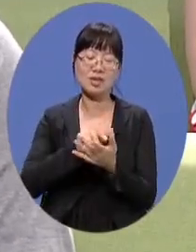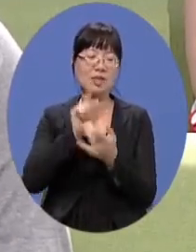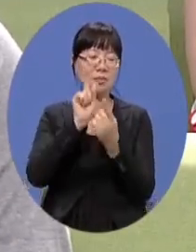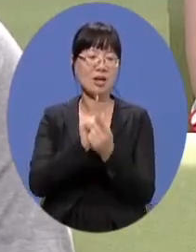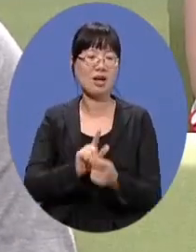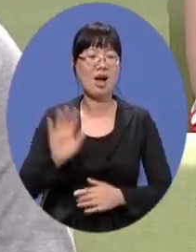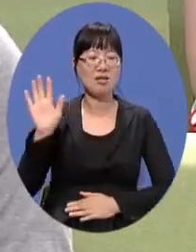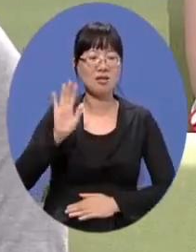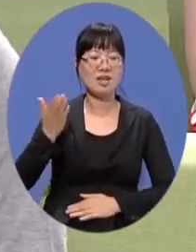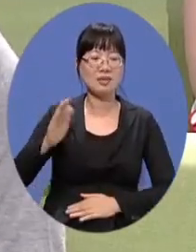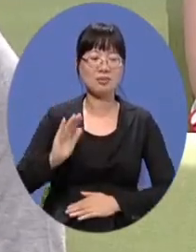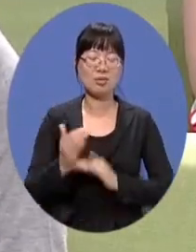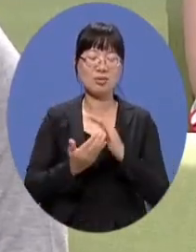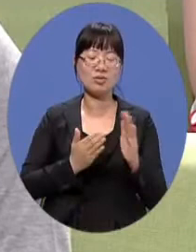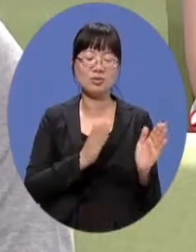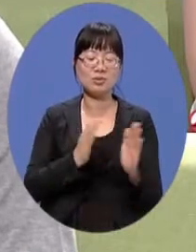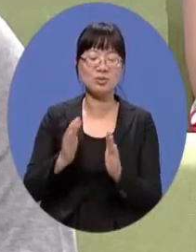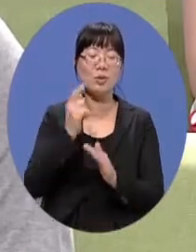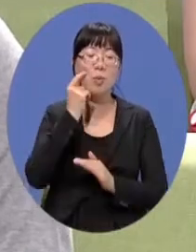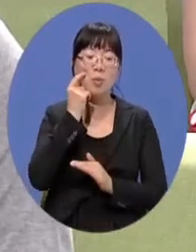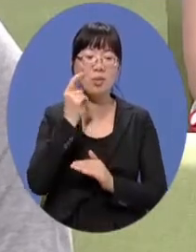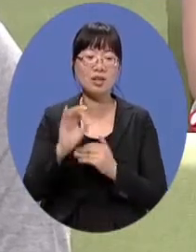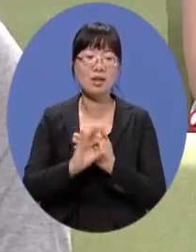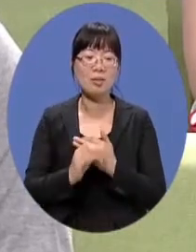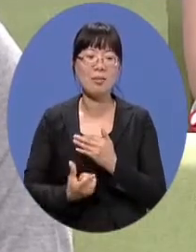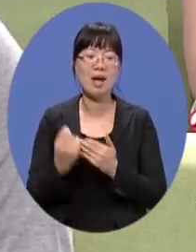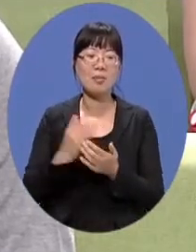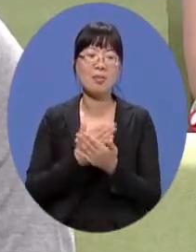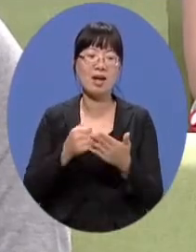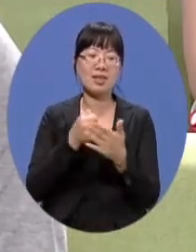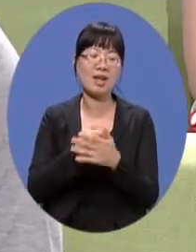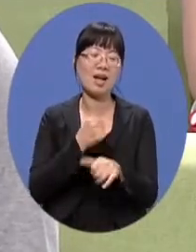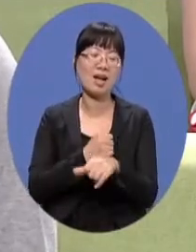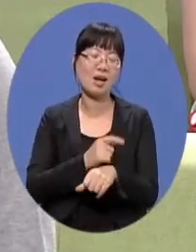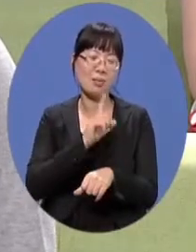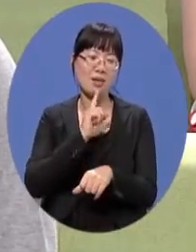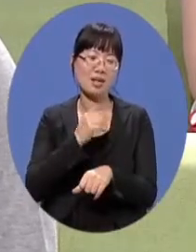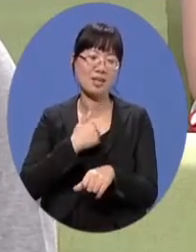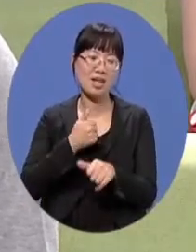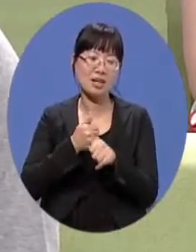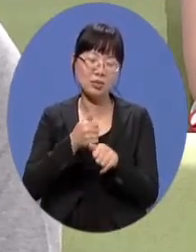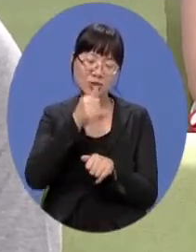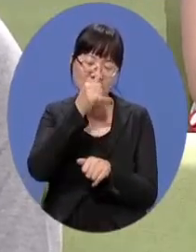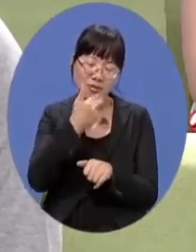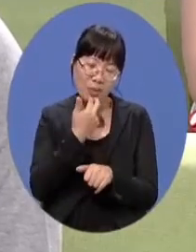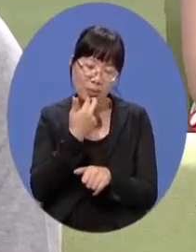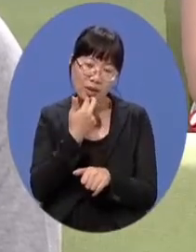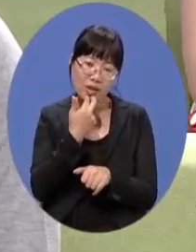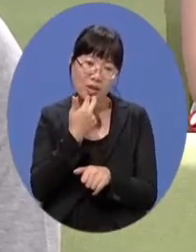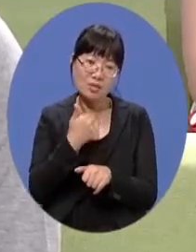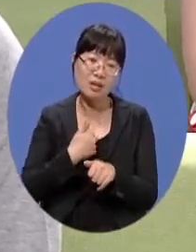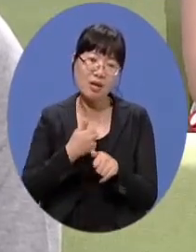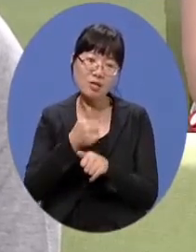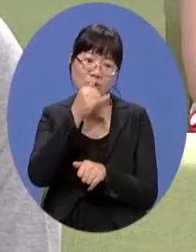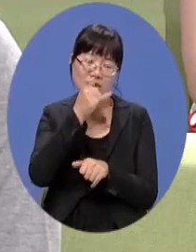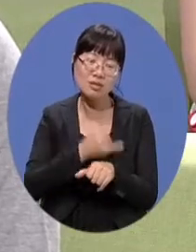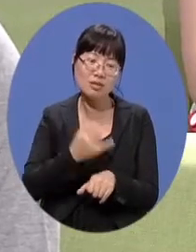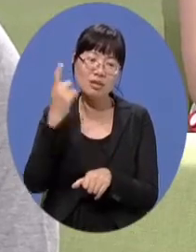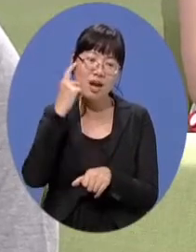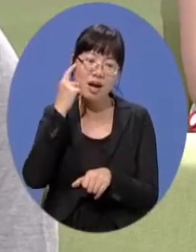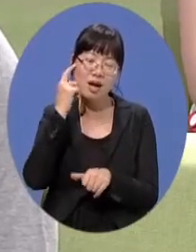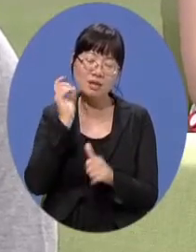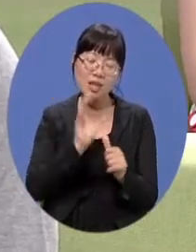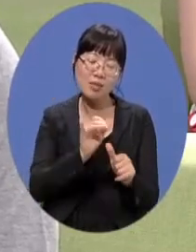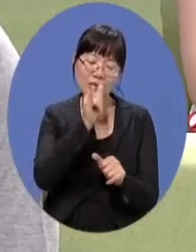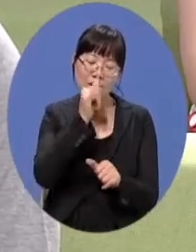생깁니다. 근데 미리 그렇죠. 준비를 못하신 경우에는 우선 빨리 판단하셔야 돼요. 내가 이길 수 있나 없나? 내가 이길 수 있나? 내가 얘를 제압할